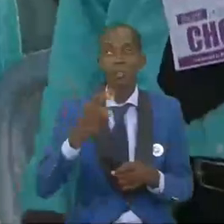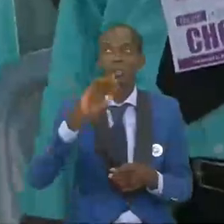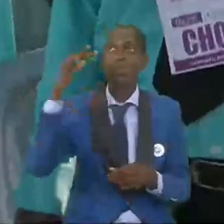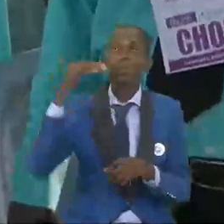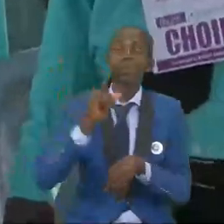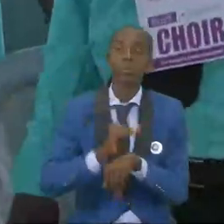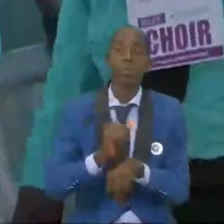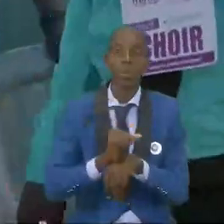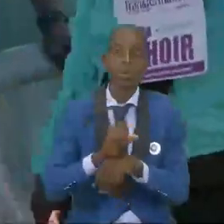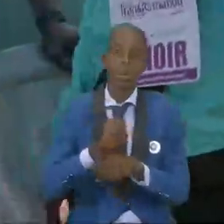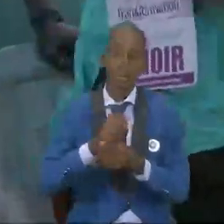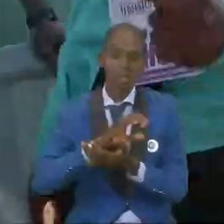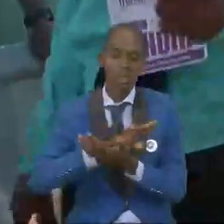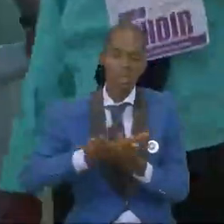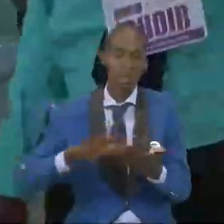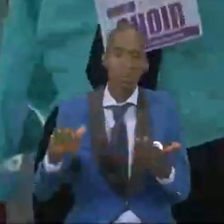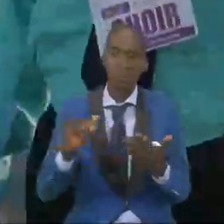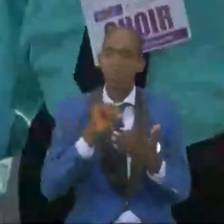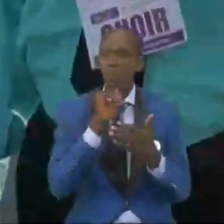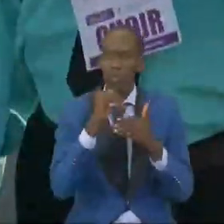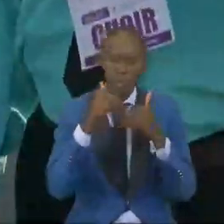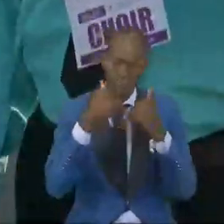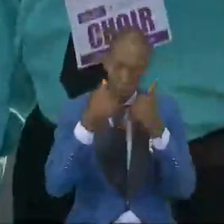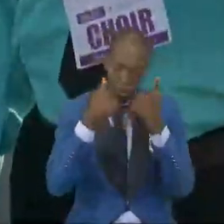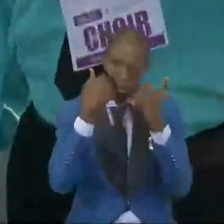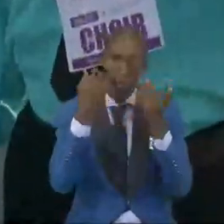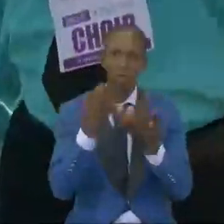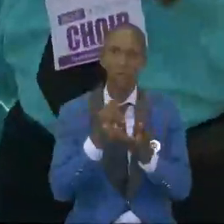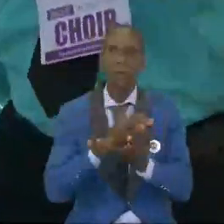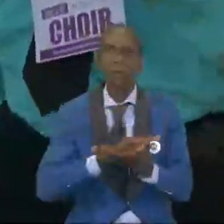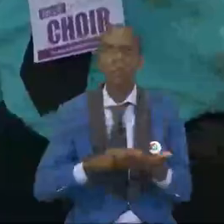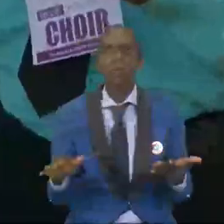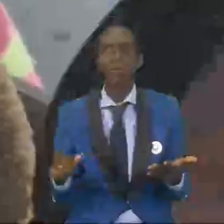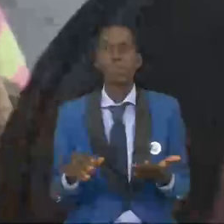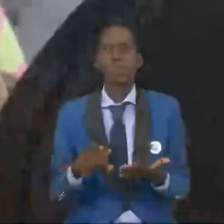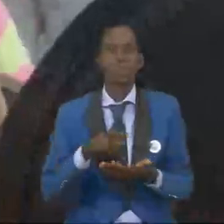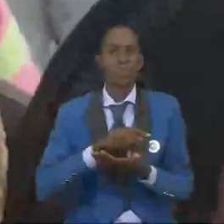et avance à la sanctification.